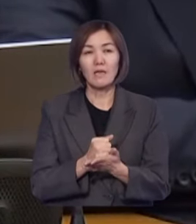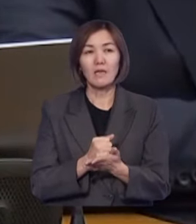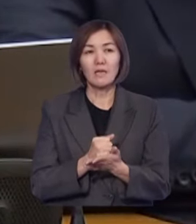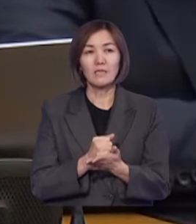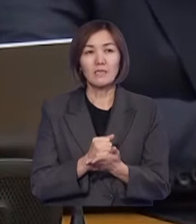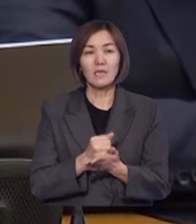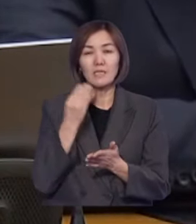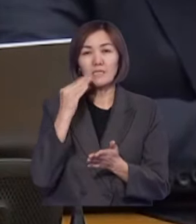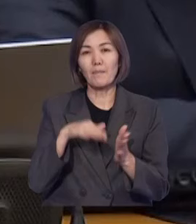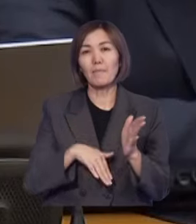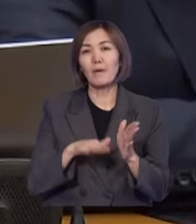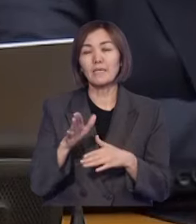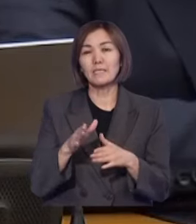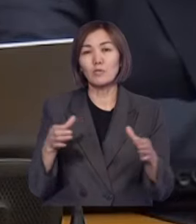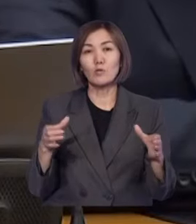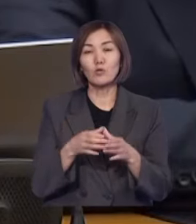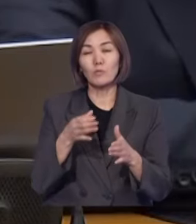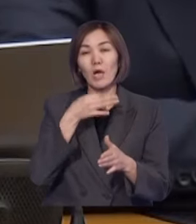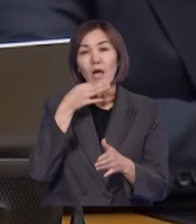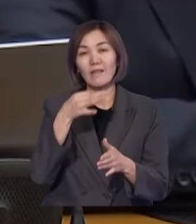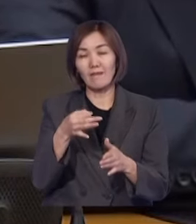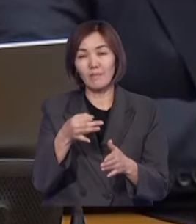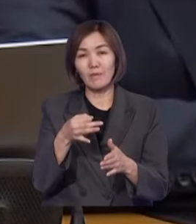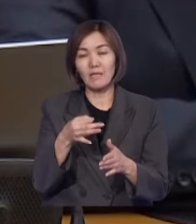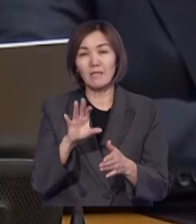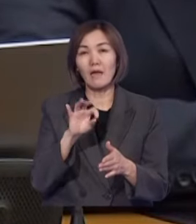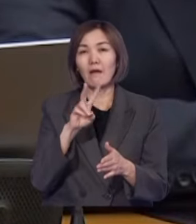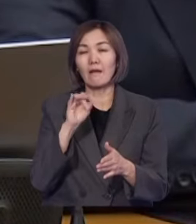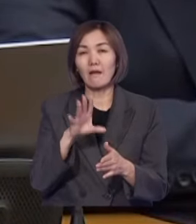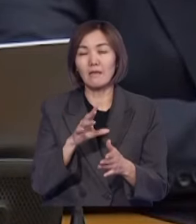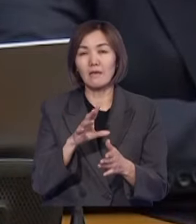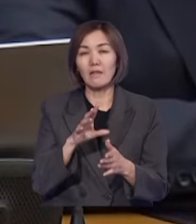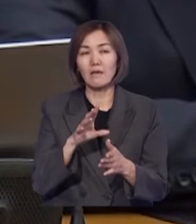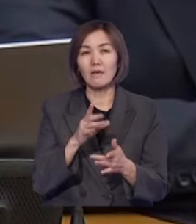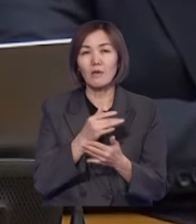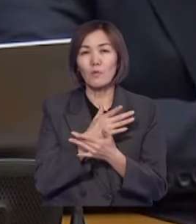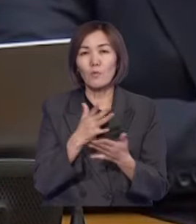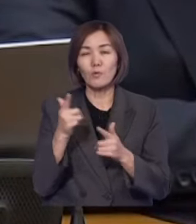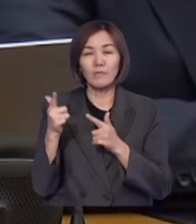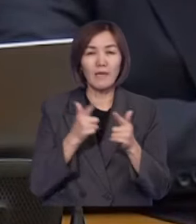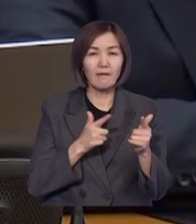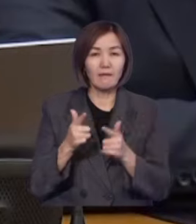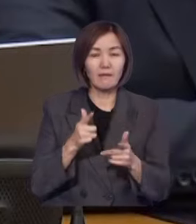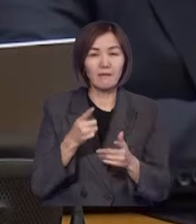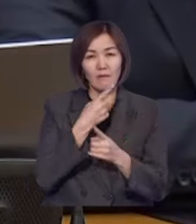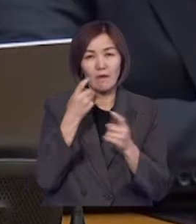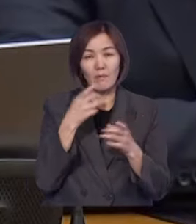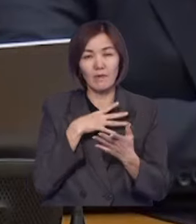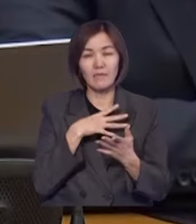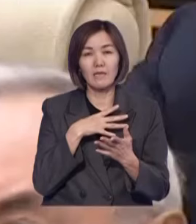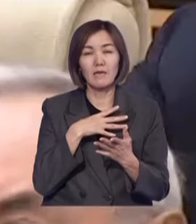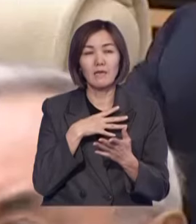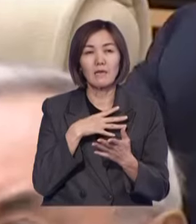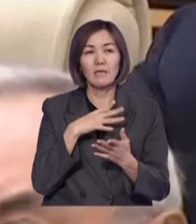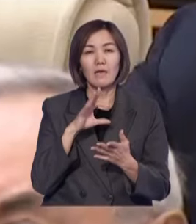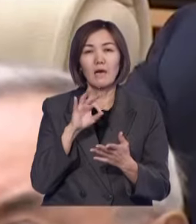өнім сапасына ұжымдық жауап беретін және органикалық өнім өндіру жағдайларын дайын екенін хабарлайды.